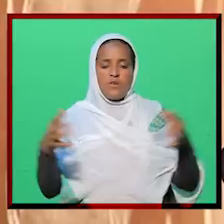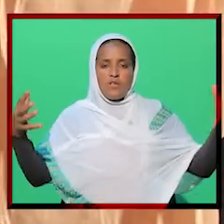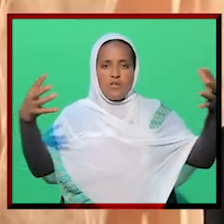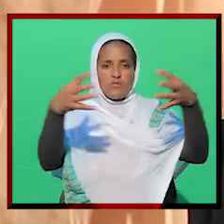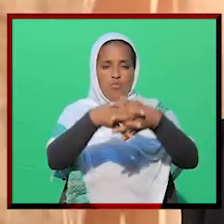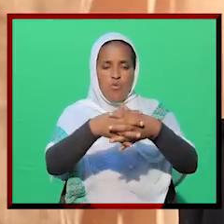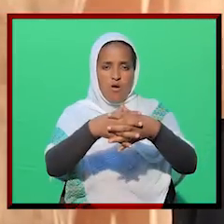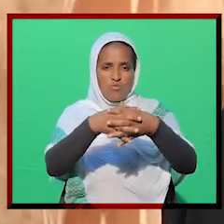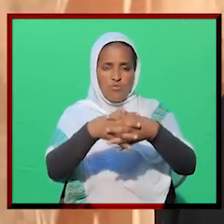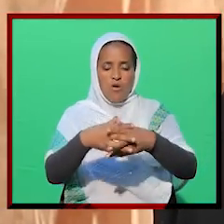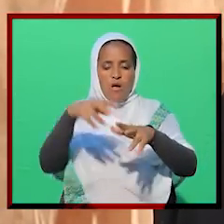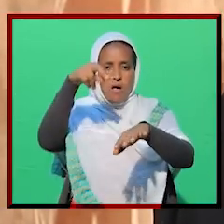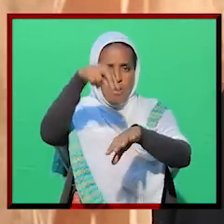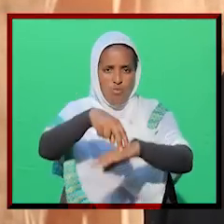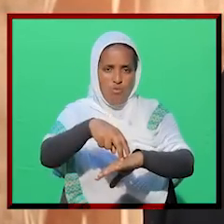ቅባትና የጸጋ